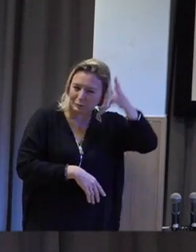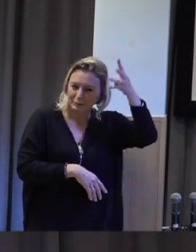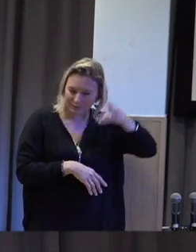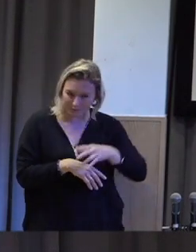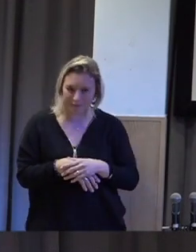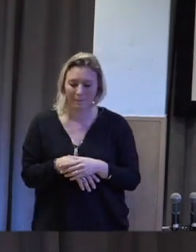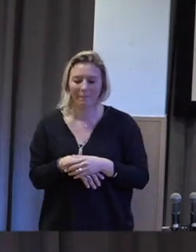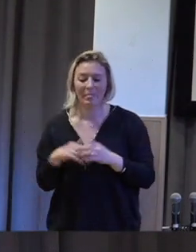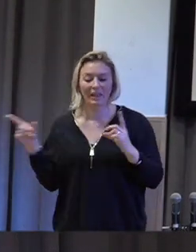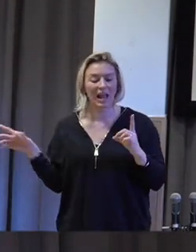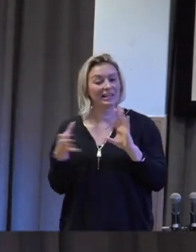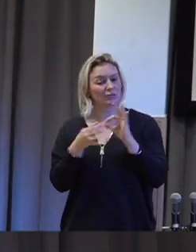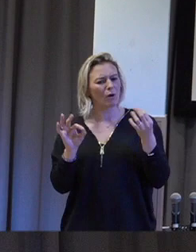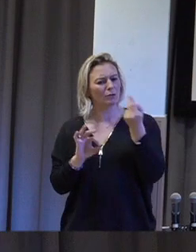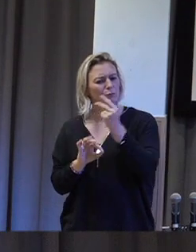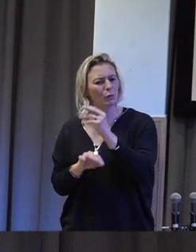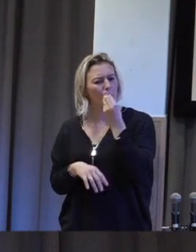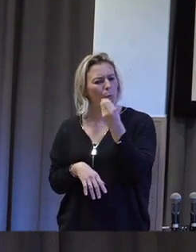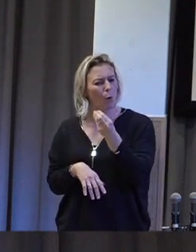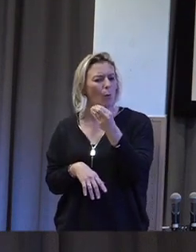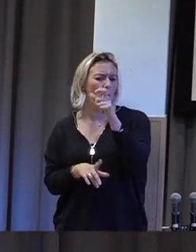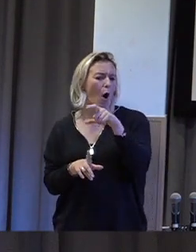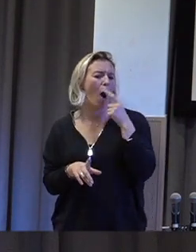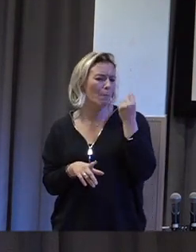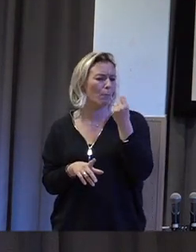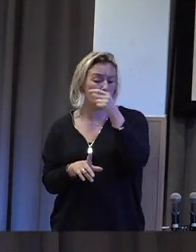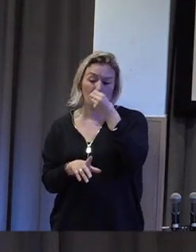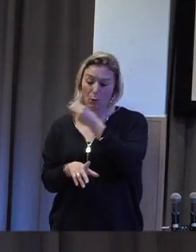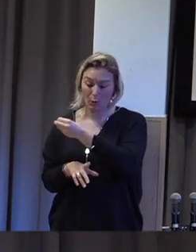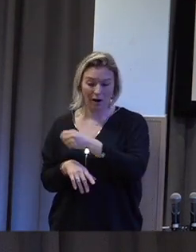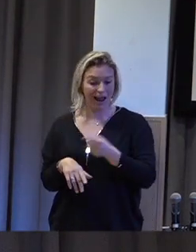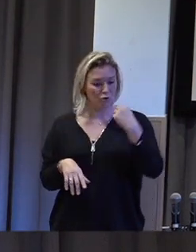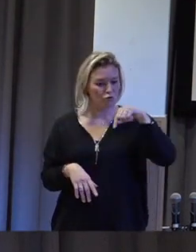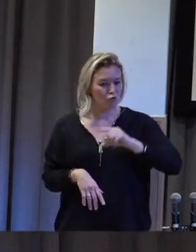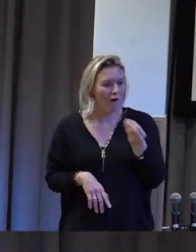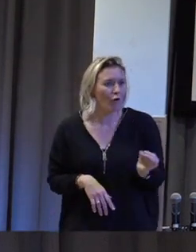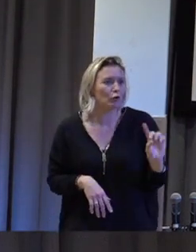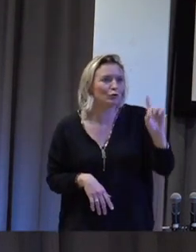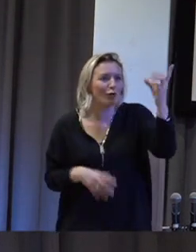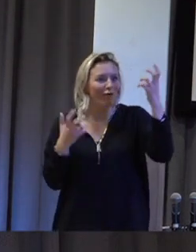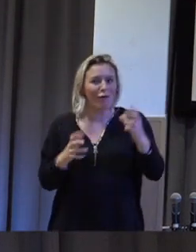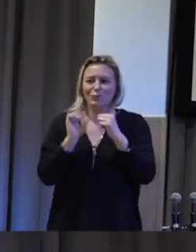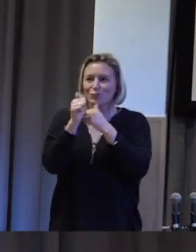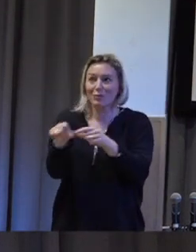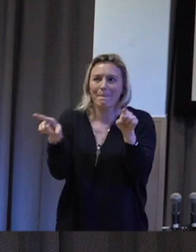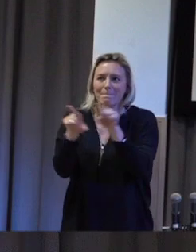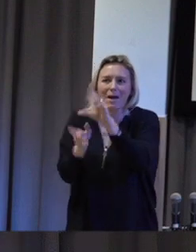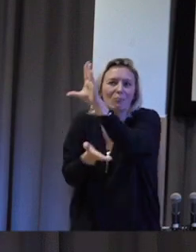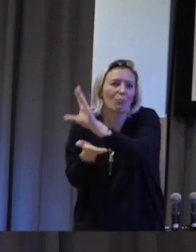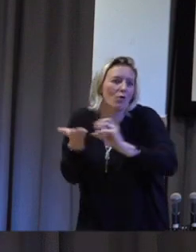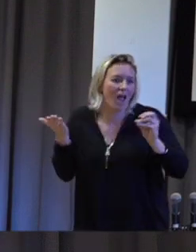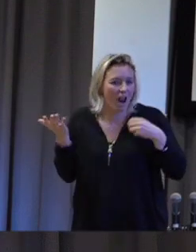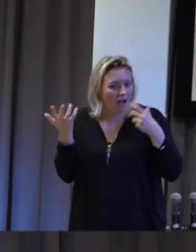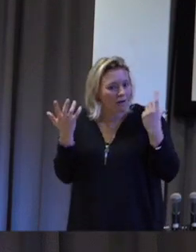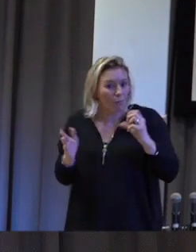lisons l'histoire du Samaritain, c'est un exemple que nous, enfants de Dieu, nous voulons suivre et considérons même comme